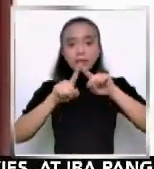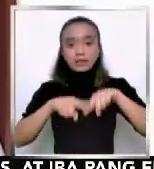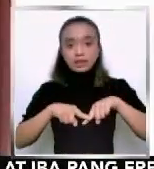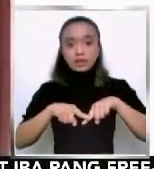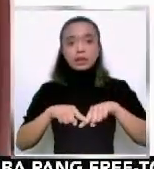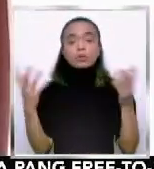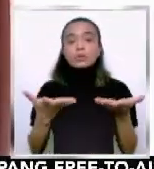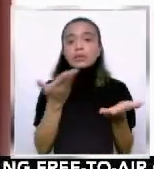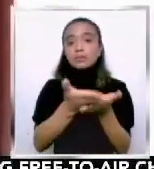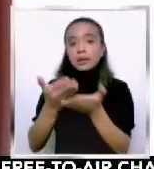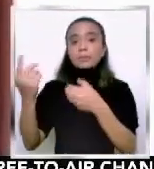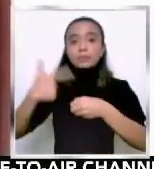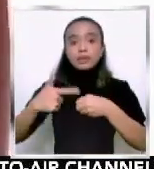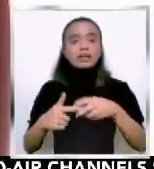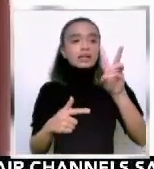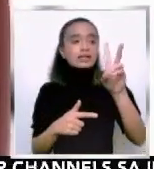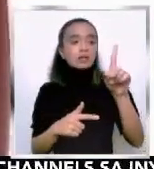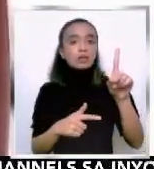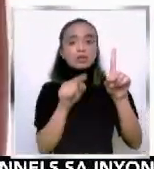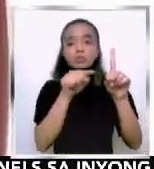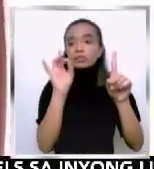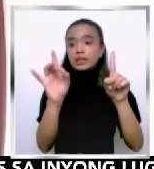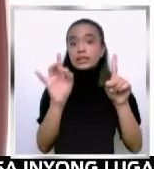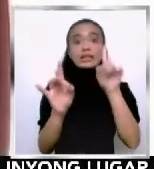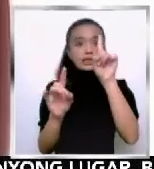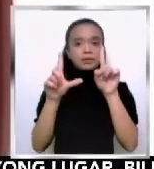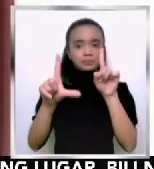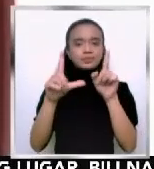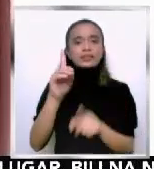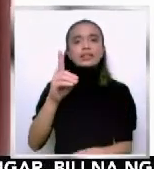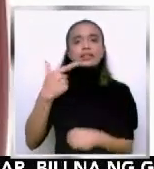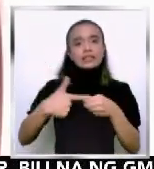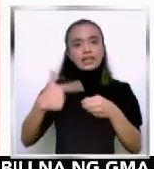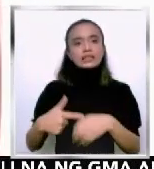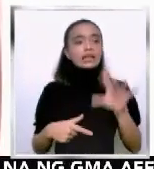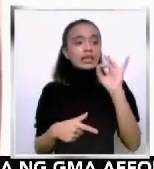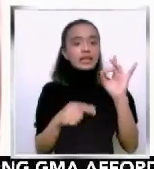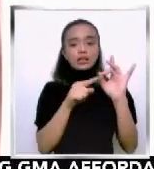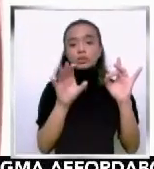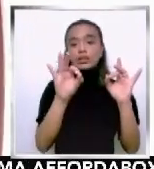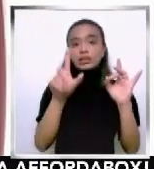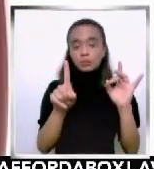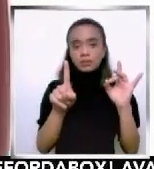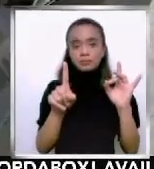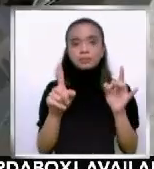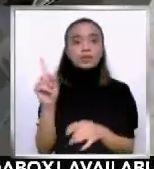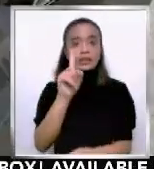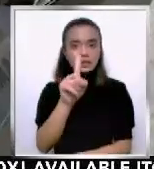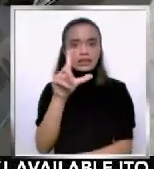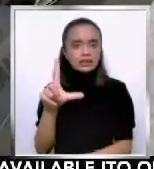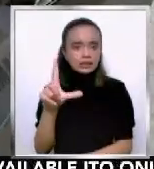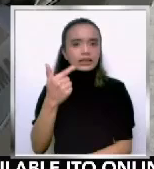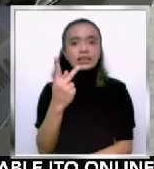gasolinahan. 61 hanggang 80 pesos ang kada litro ng gasolina at 80 hanggang 91 pesos sa kada litro ng kerosene.